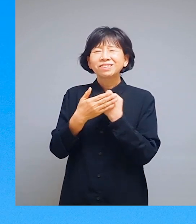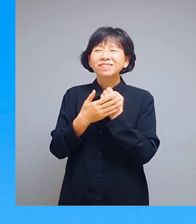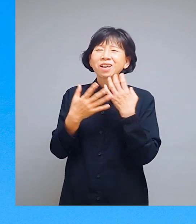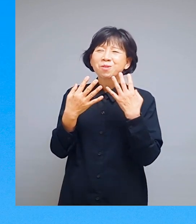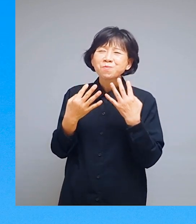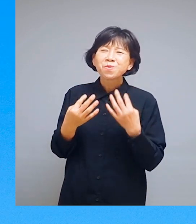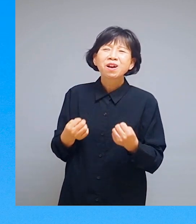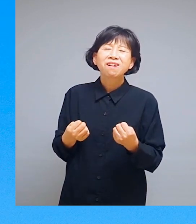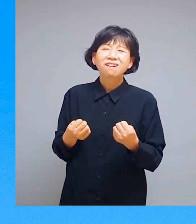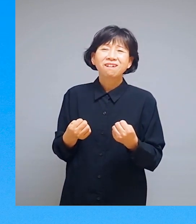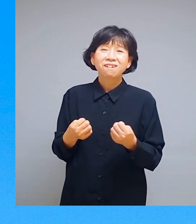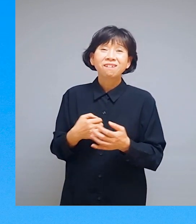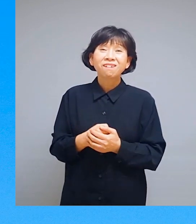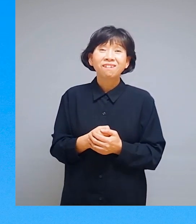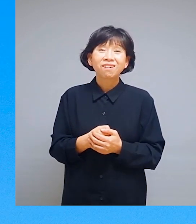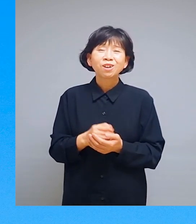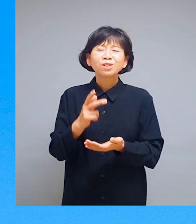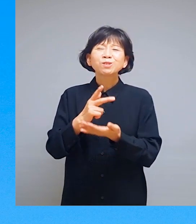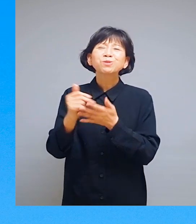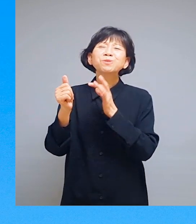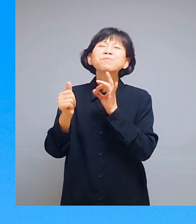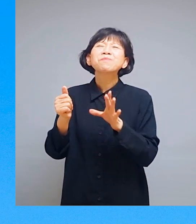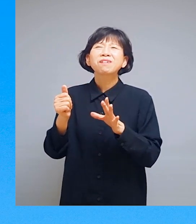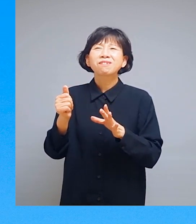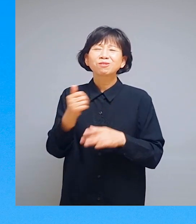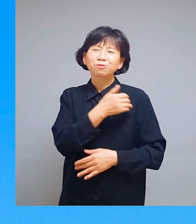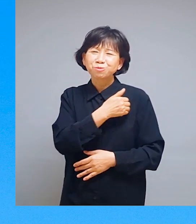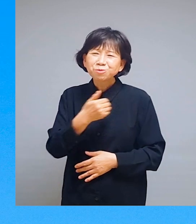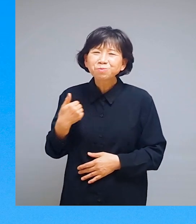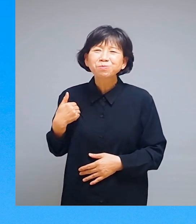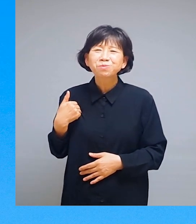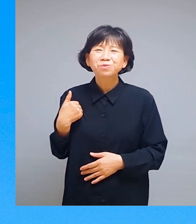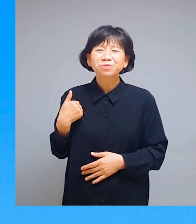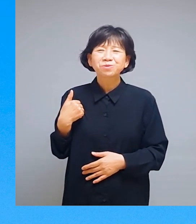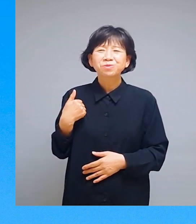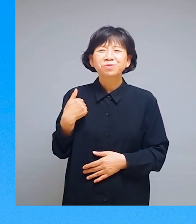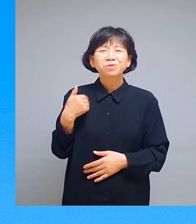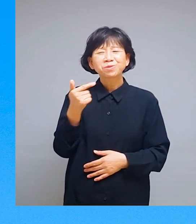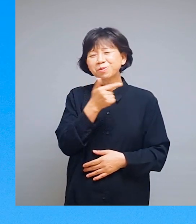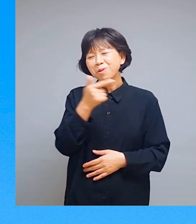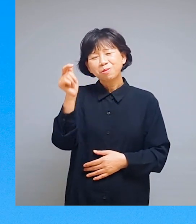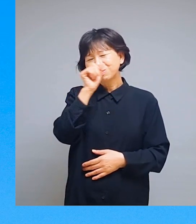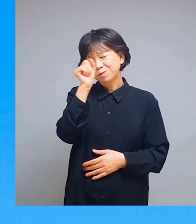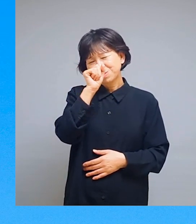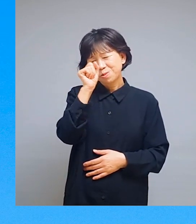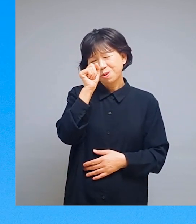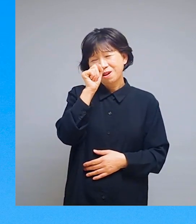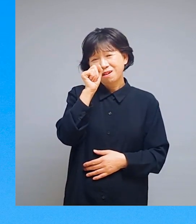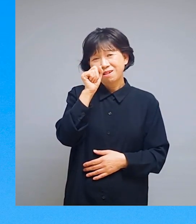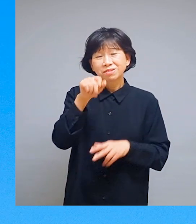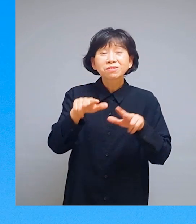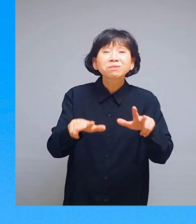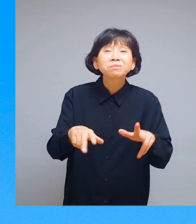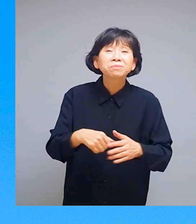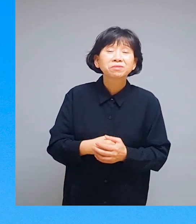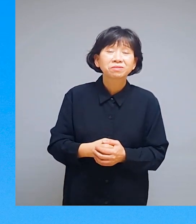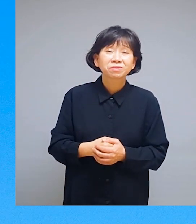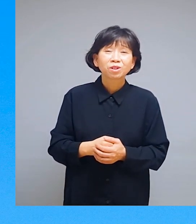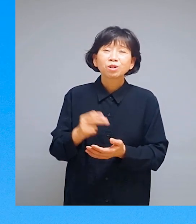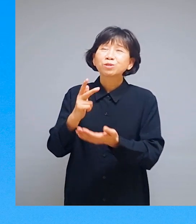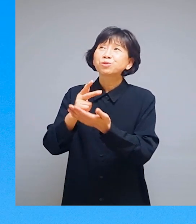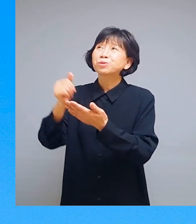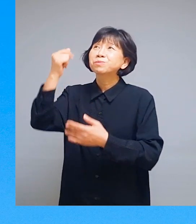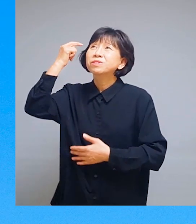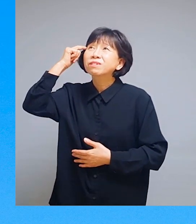아무것도 필요 없었어요. 그냥 주님만 생각하면 좋았어요. 근데 지금은 주님도 생각하고 다른 것도 좀 있고